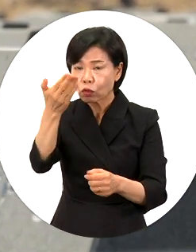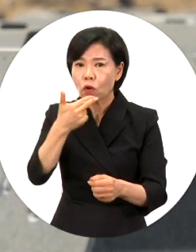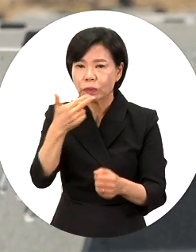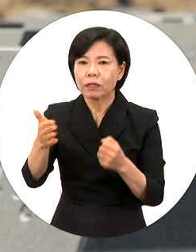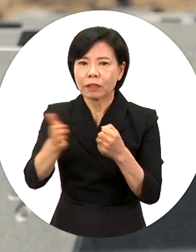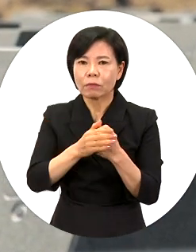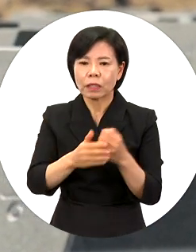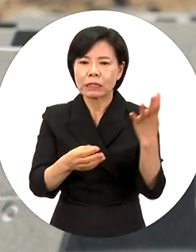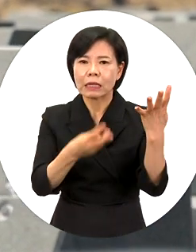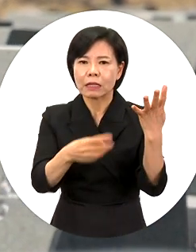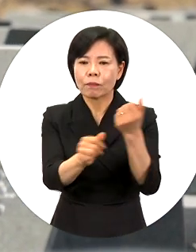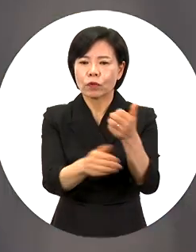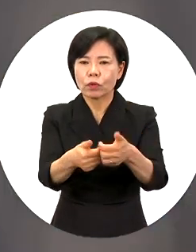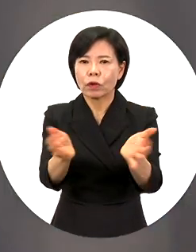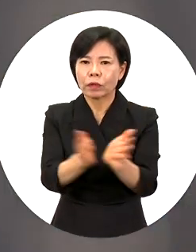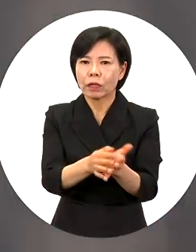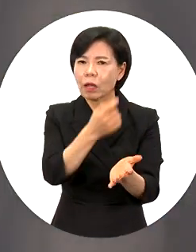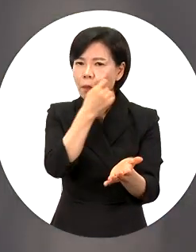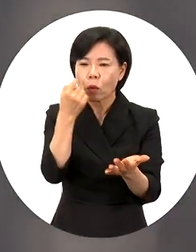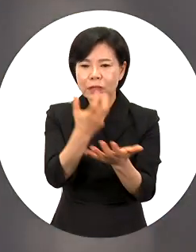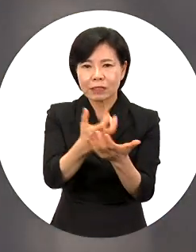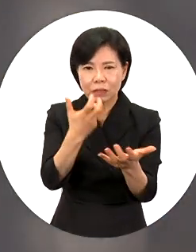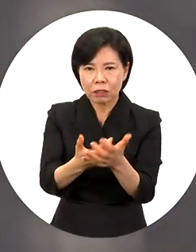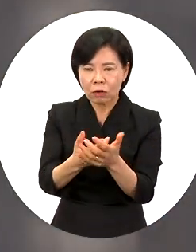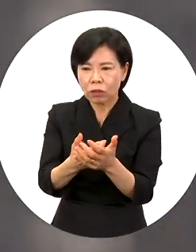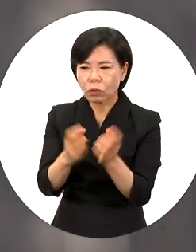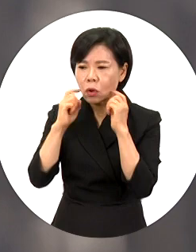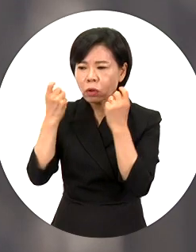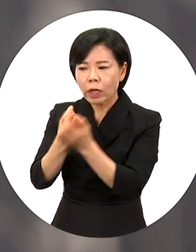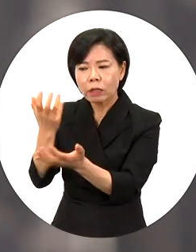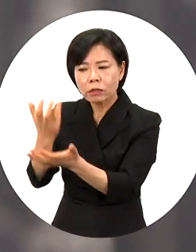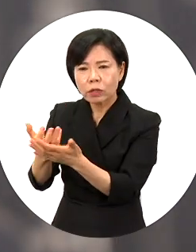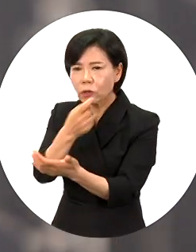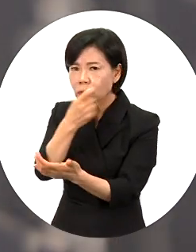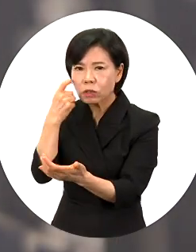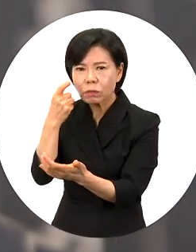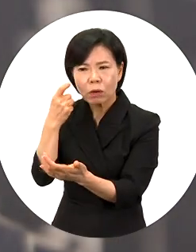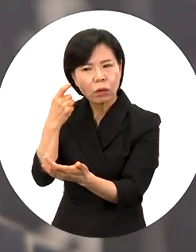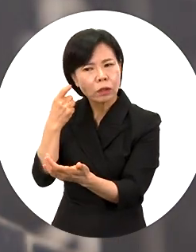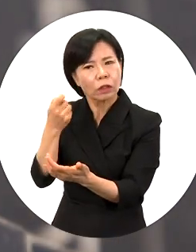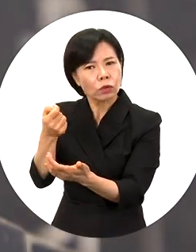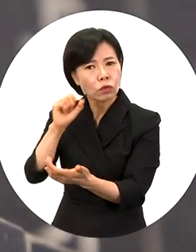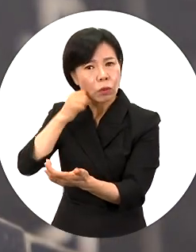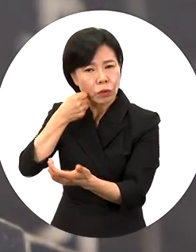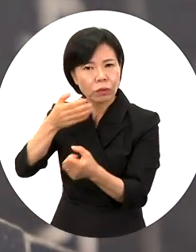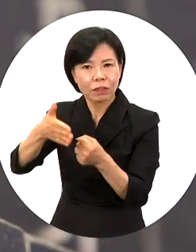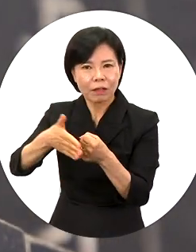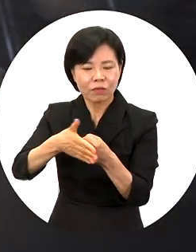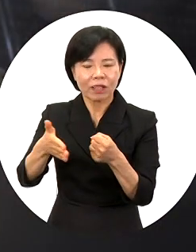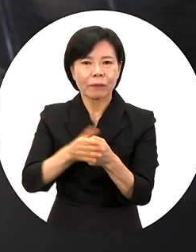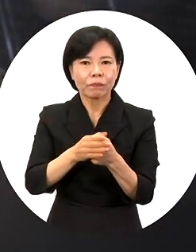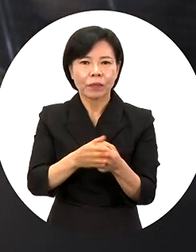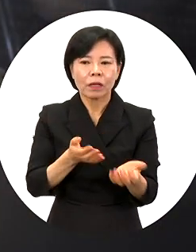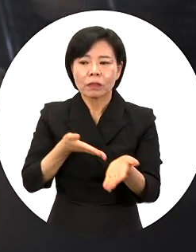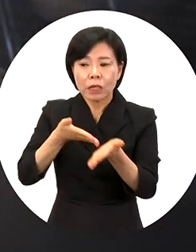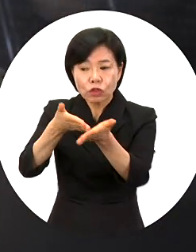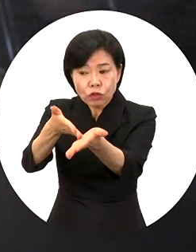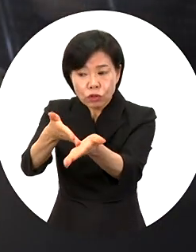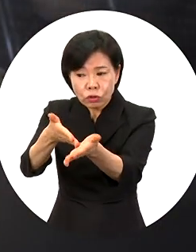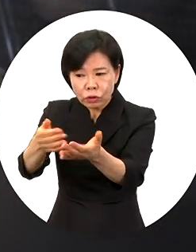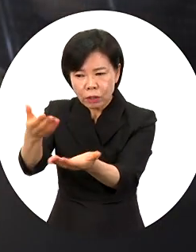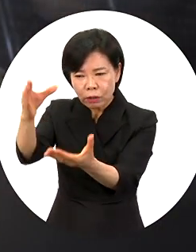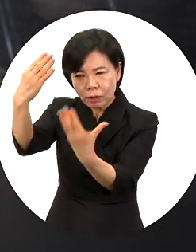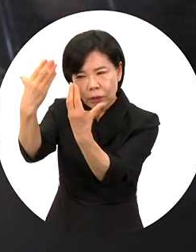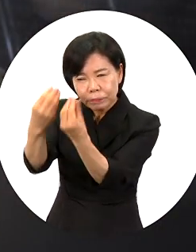하는데요. 4.3 위원회는 보증서 등 단독 자료만으로는 증명력을 인정하기 어렵기 때문에